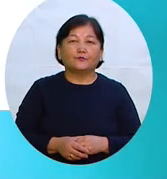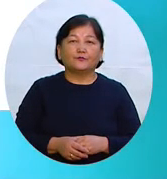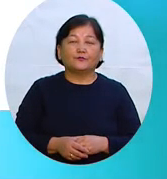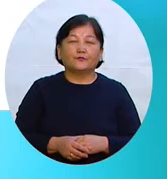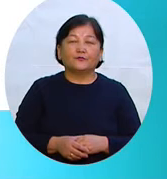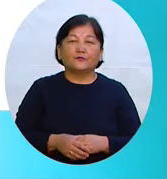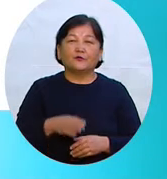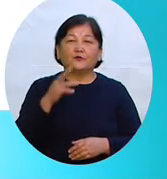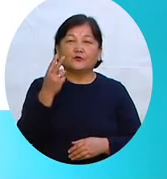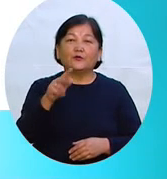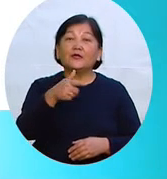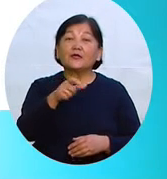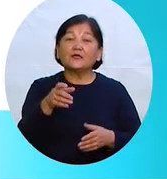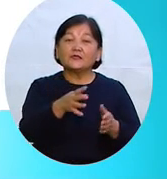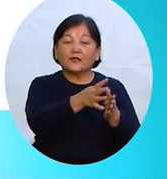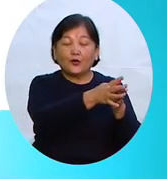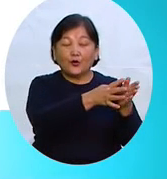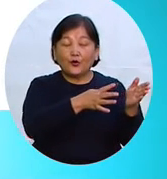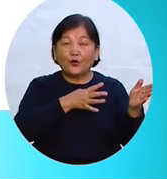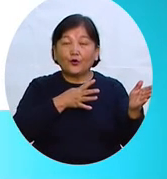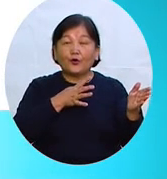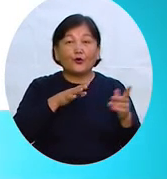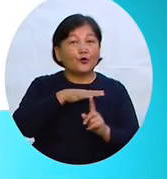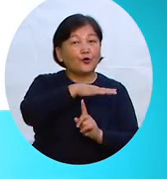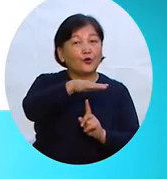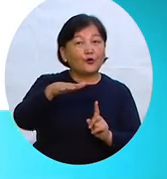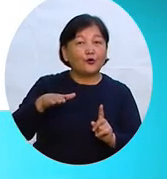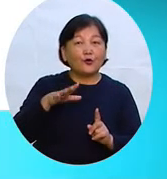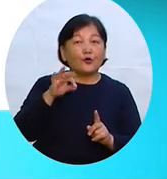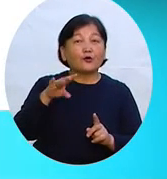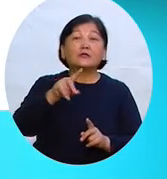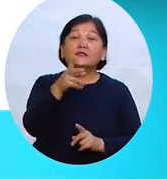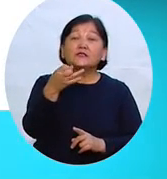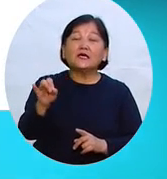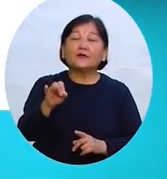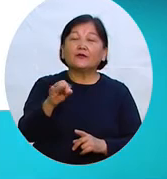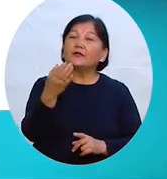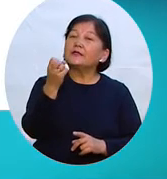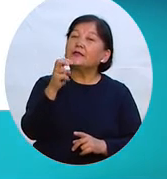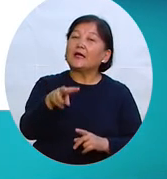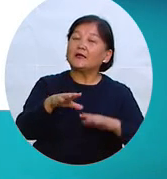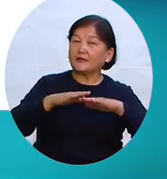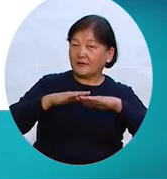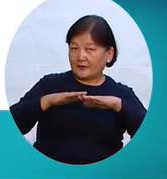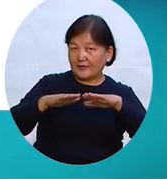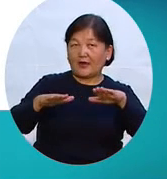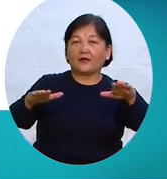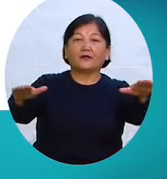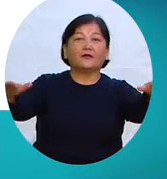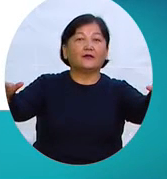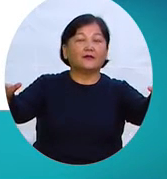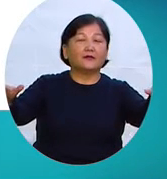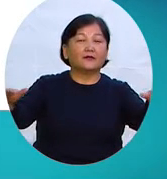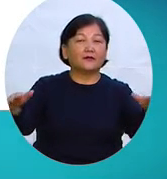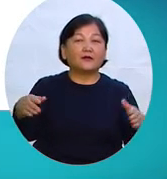За шүлгээс орны нэрүүд байгаа. Жишээ нь одоо тал, тийм ээ? Тал гэдэг үг яах вэ? Хаан